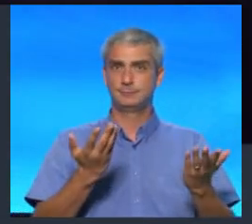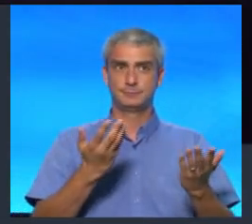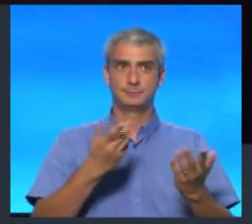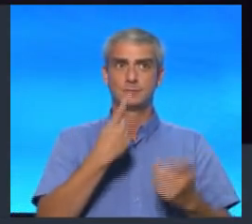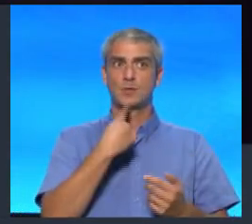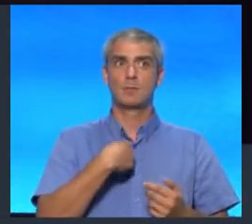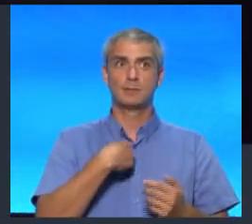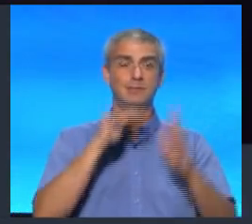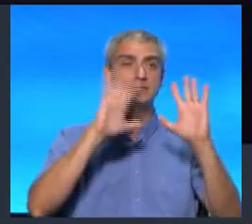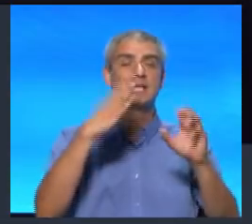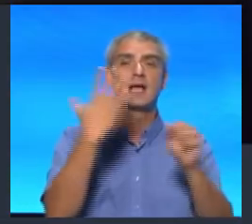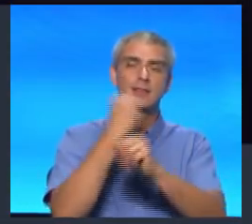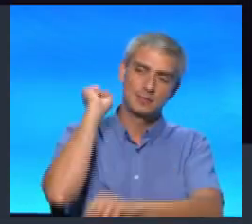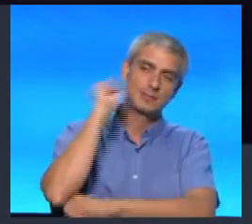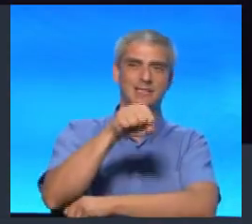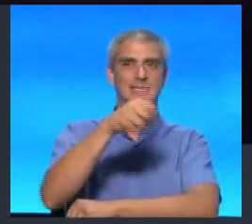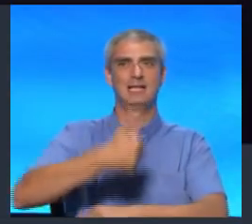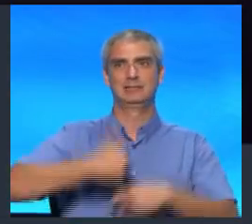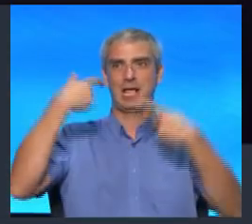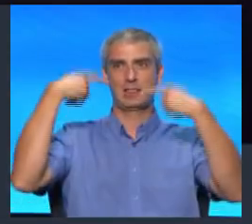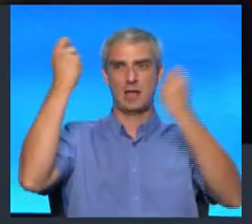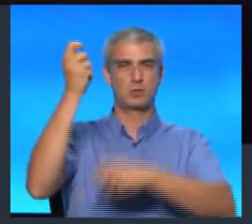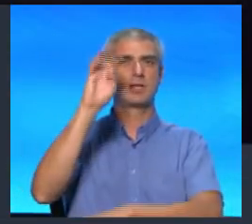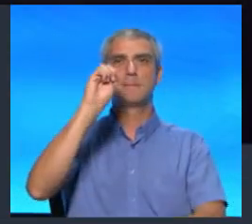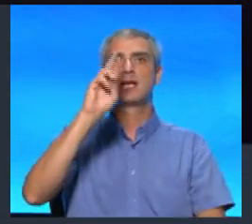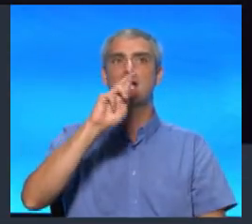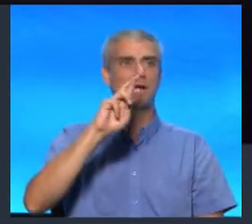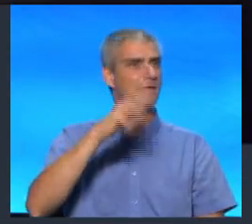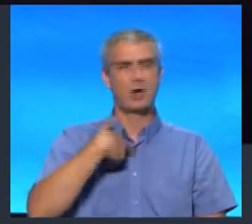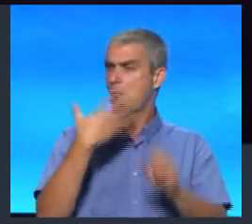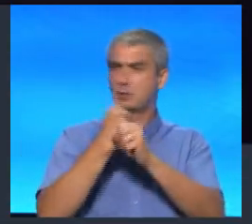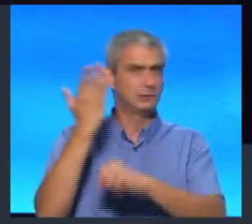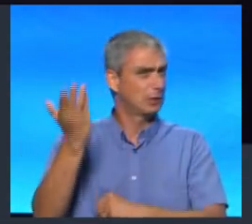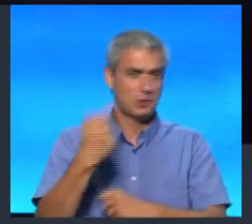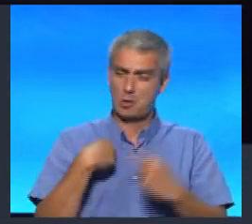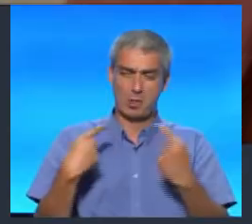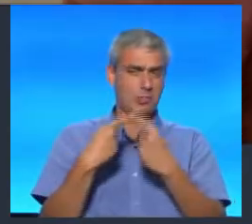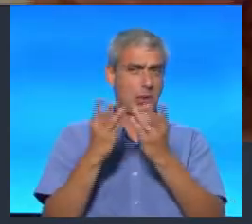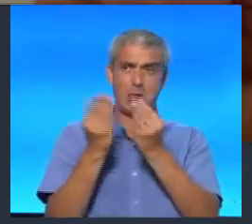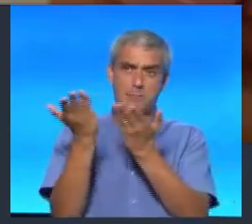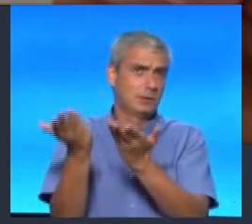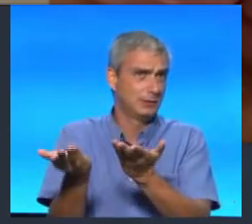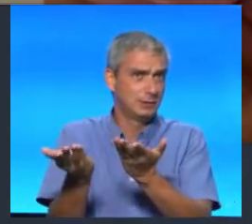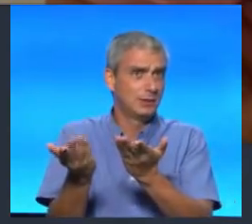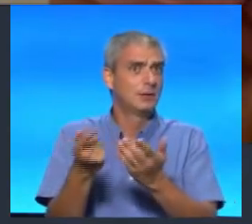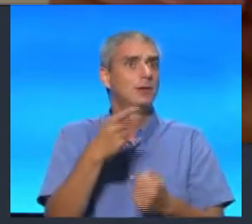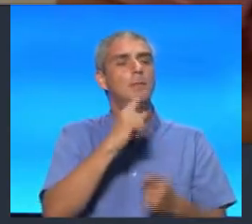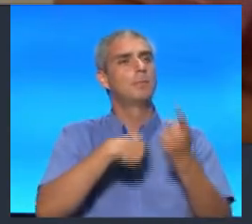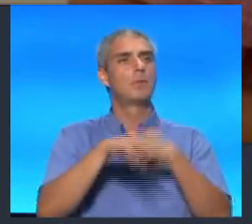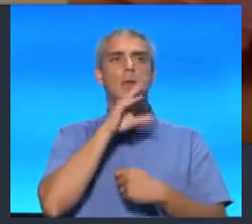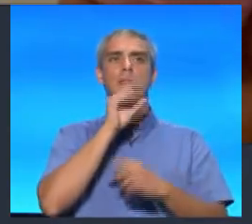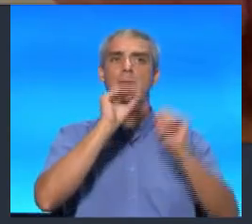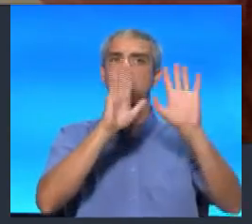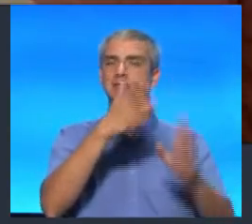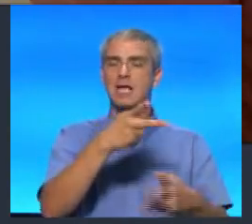שאומרים לי, הסרט ניצח את מירי רגב, ניצחת את מירי רגב. לא ניצחתי אותה כי לא נלחמתי איתה. במקום לדבר על הסרט,